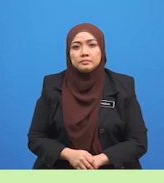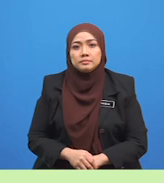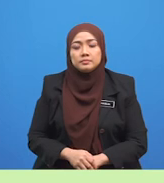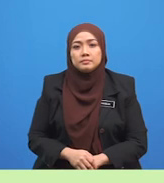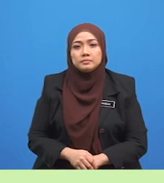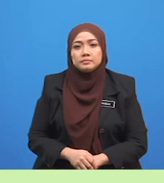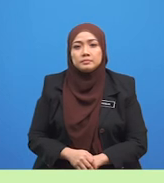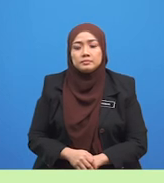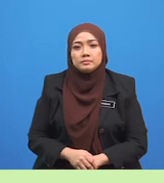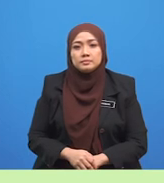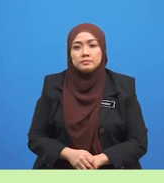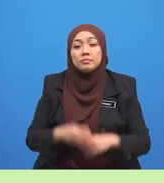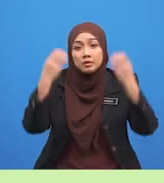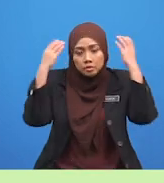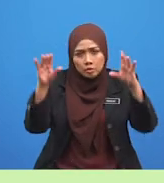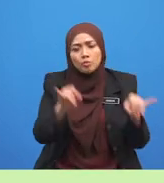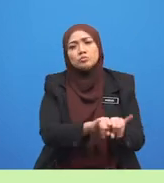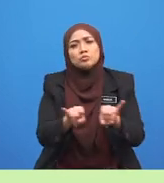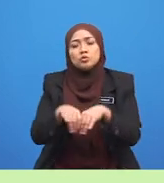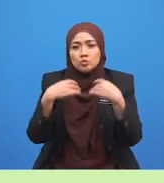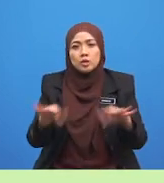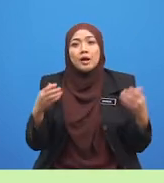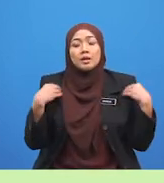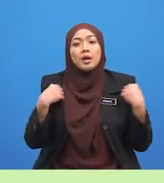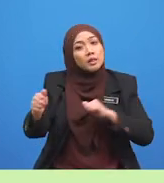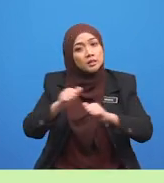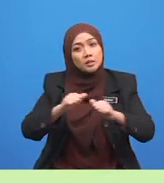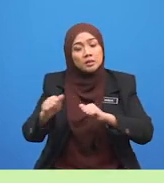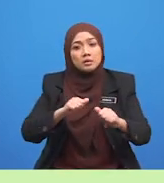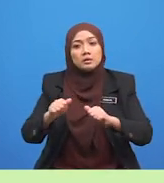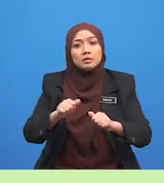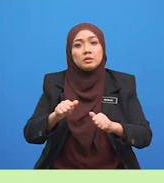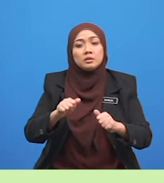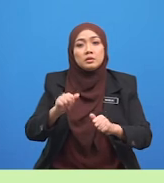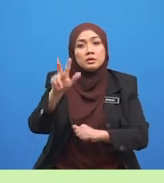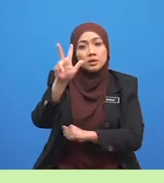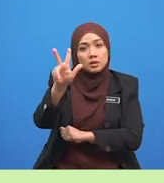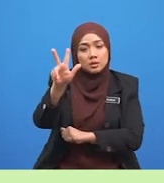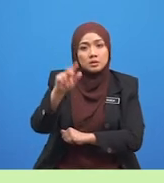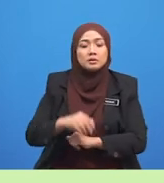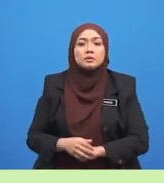Baiklah murid-murid. Cikgu juga telah menyediakan aktiviti yang ketiga.